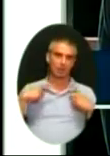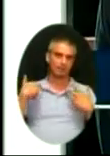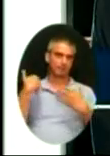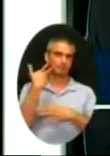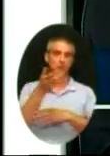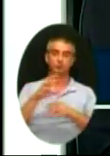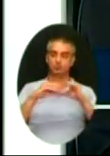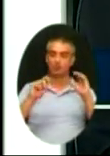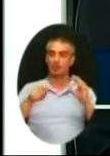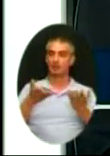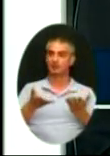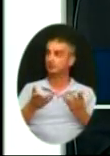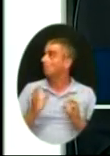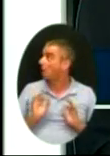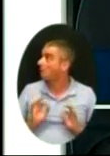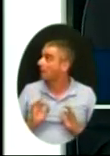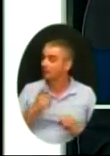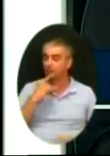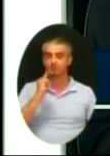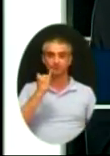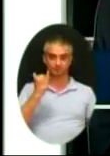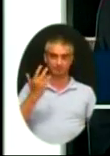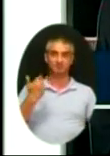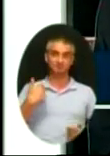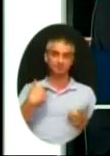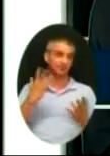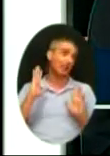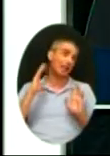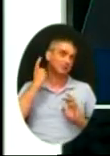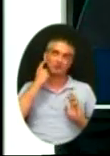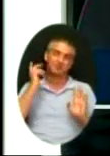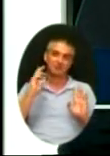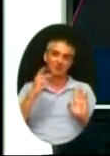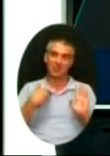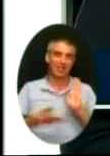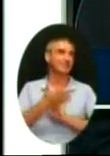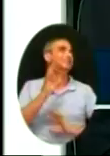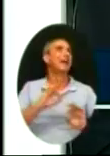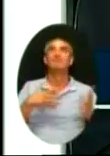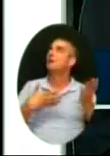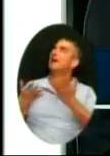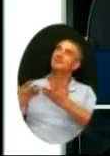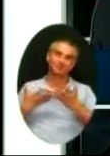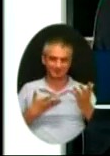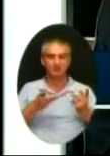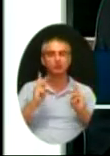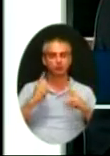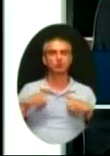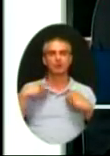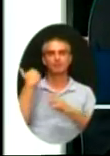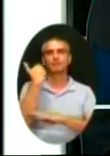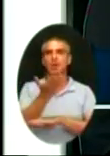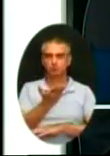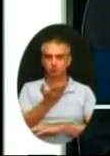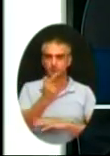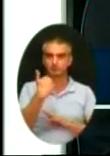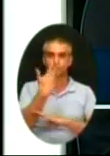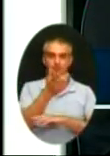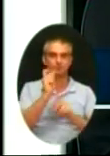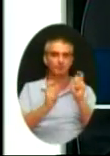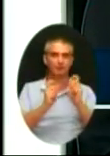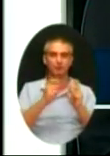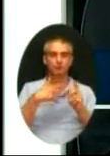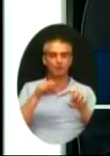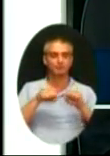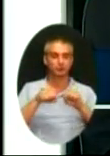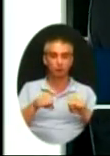מחוץ לפרלמנט, ובחיים האלה... מה, באמת? כן, אני ככה שמעתי, אני לא יודע, לא יצאתי מפה אף פעם, אז לא יודע. לא, יש חיים בחוץ, ובחוץ אנשים